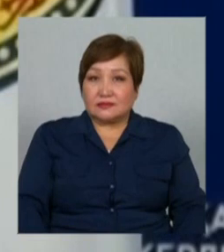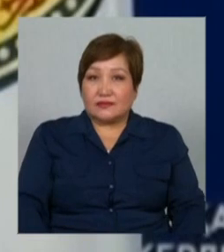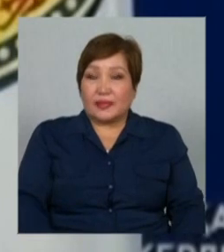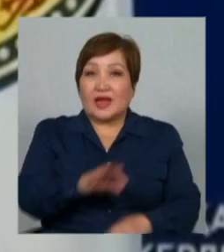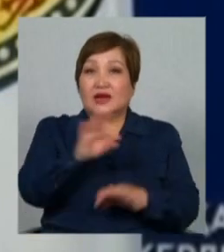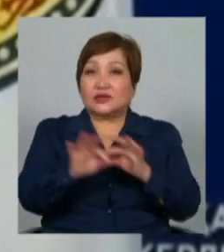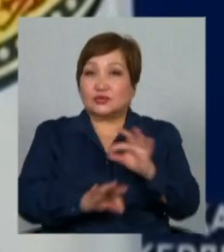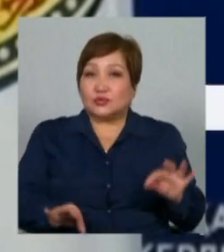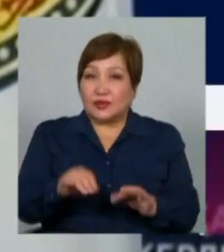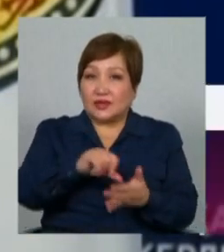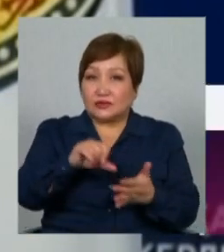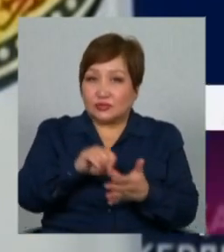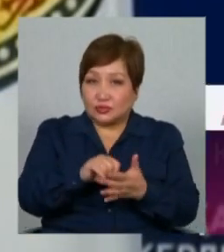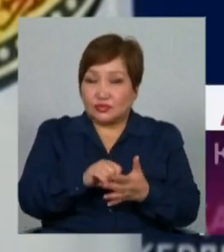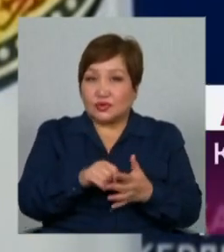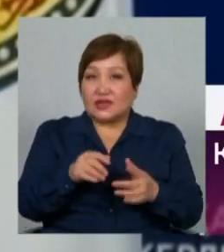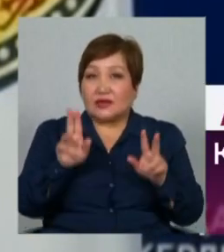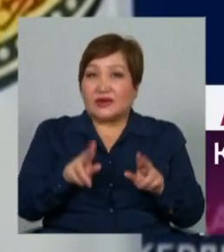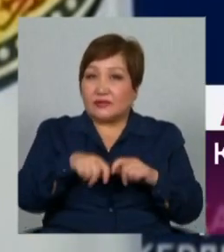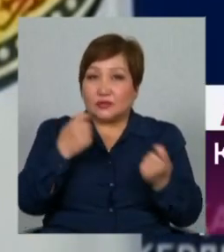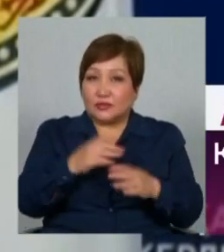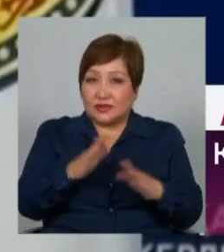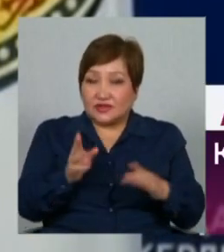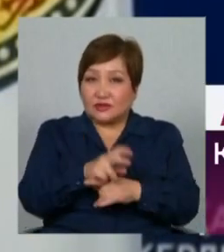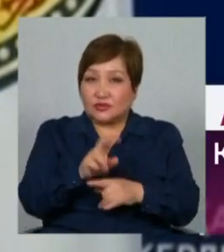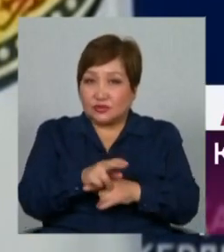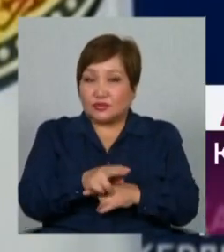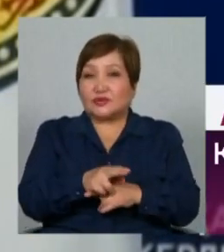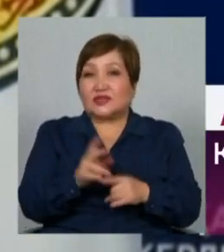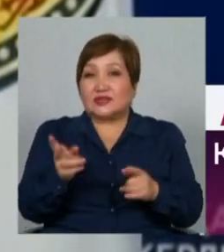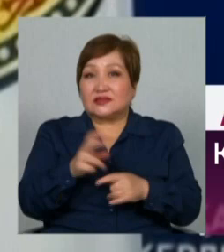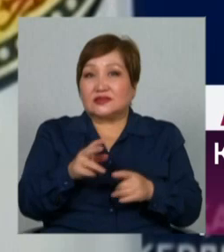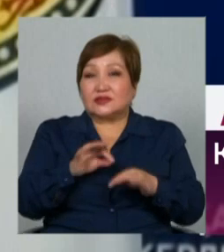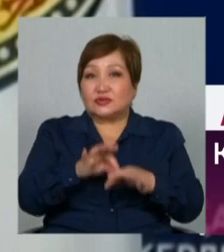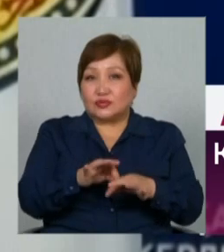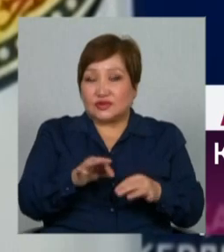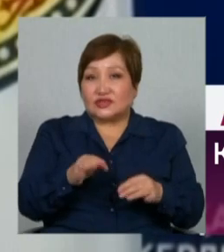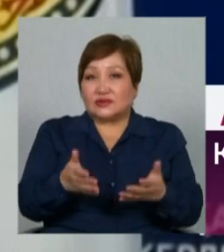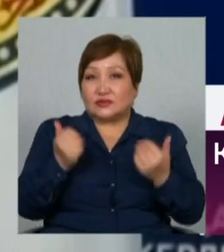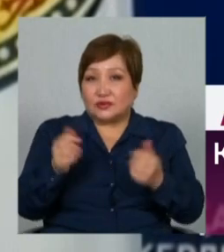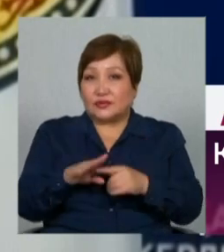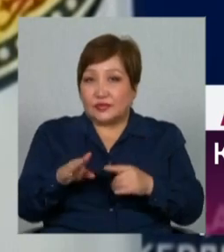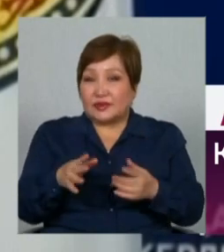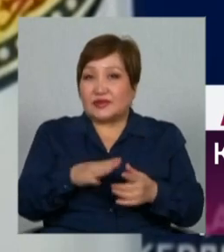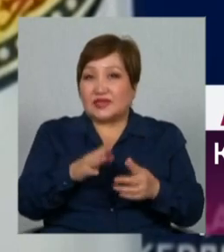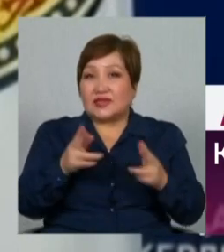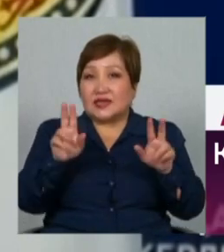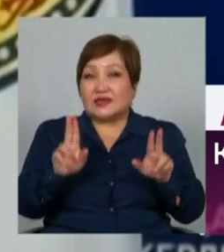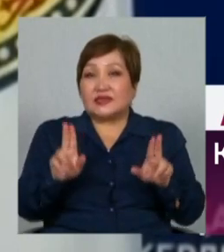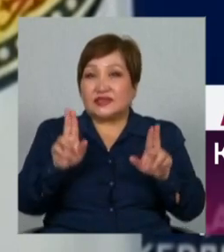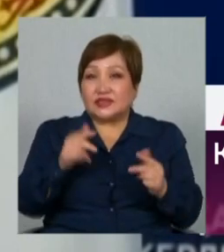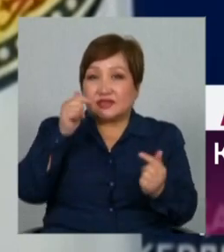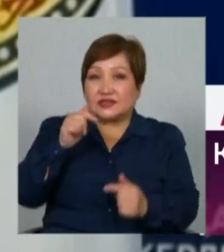Жобаға қатысушыларды алгоритмдерді бұзбауға және келушілерге чекин жүргізуге шақырғым келеді. Келушілердің барлығын ережеге сай тіркеп отырған